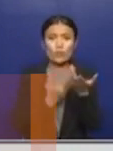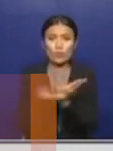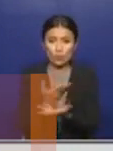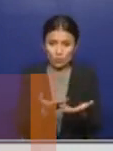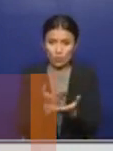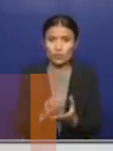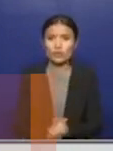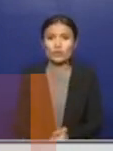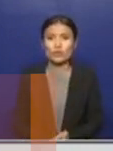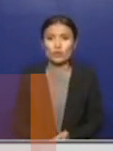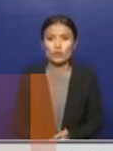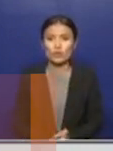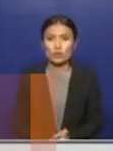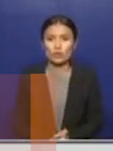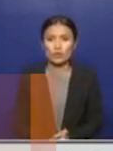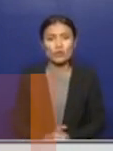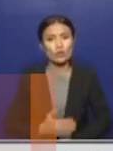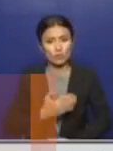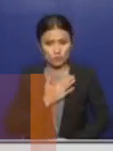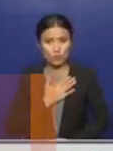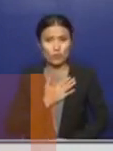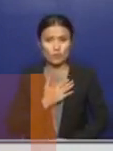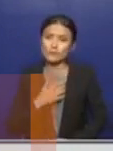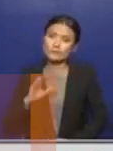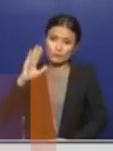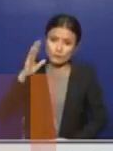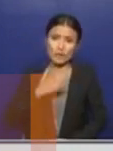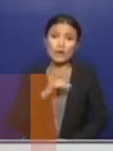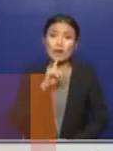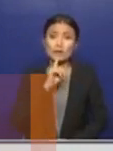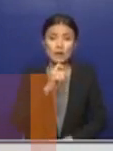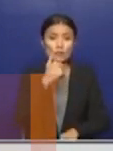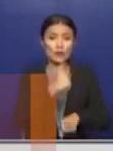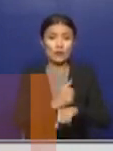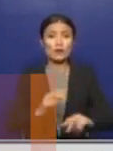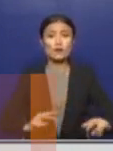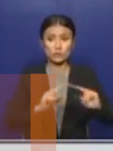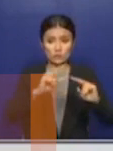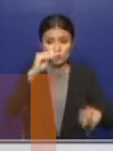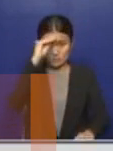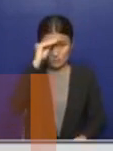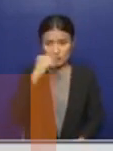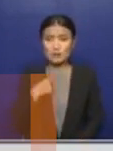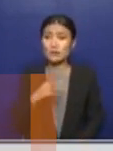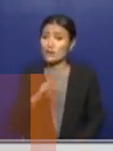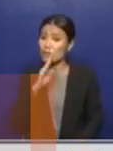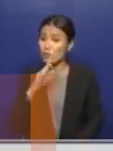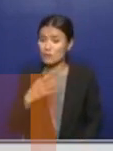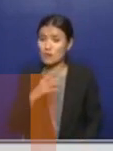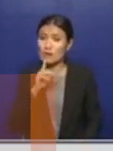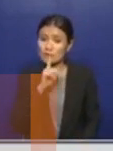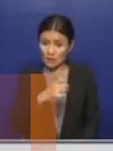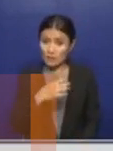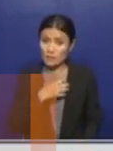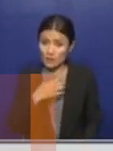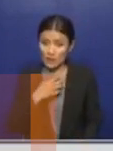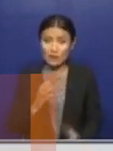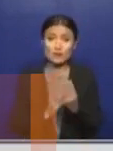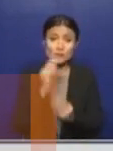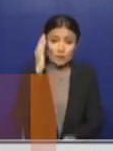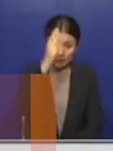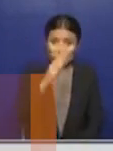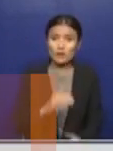างนั้นอย่างนี้ครับผมก็ยังยืนยันว่าผมอยากจะถามทางท่านรัฐมนตรีครับ ก็ท่านก็ถ้าจะถามก็ต้องเป็นสัปดาห์หน้าแหละครับรัฐมนตรีแจ้งมาแล้วว่